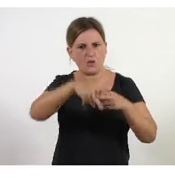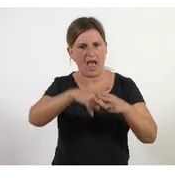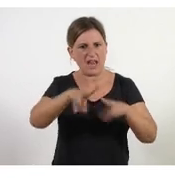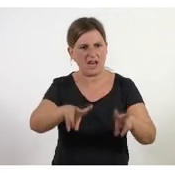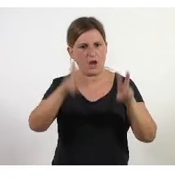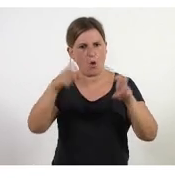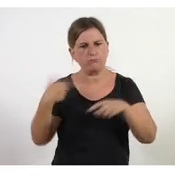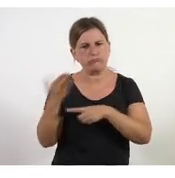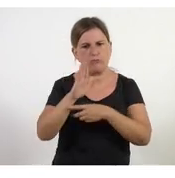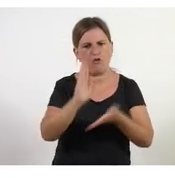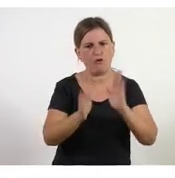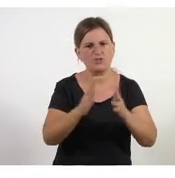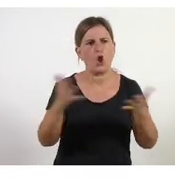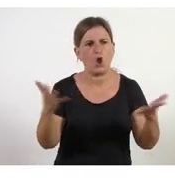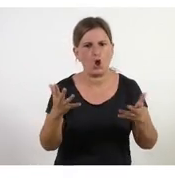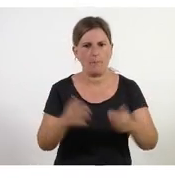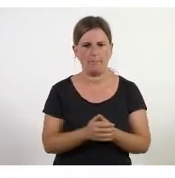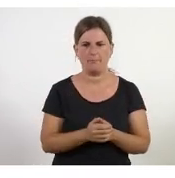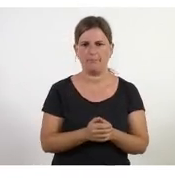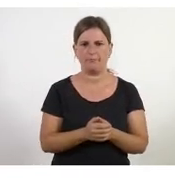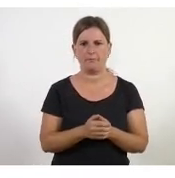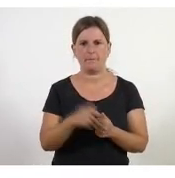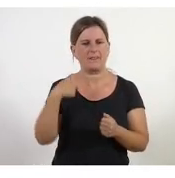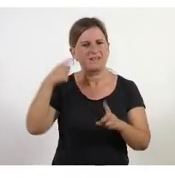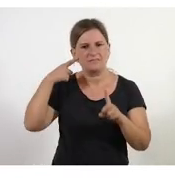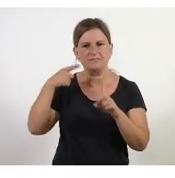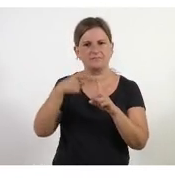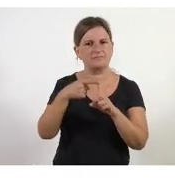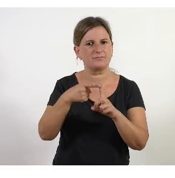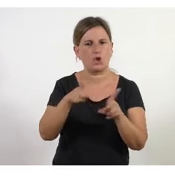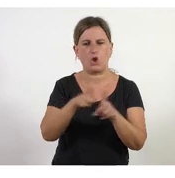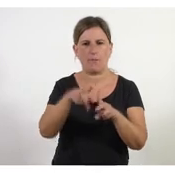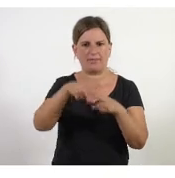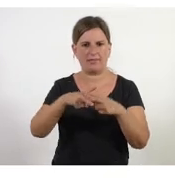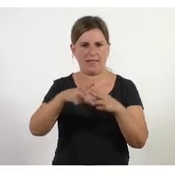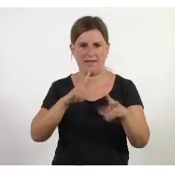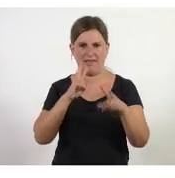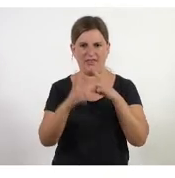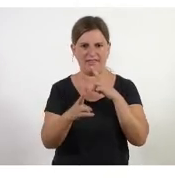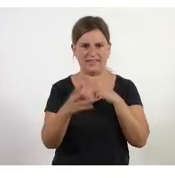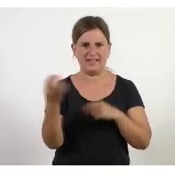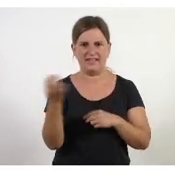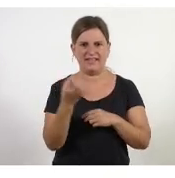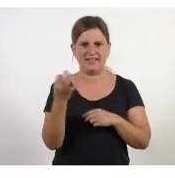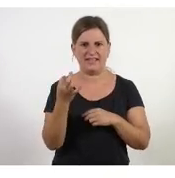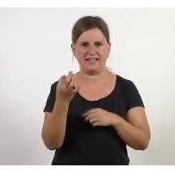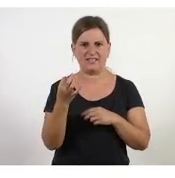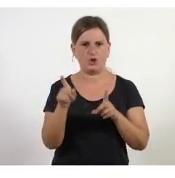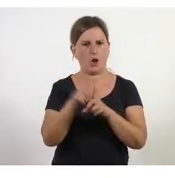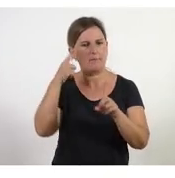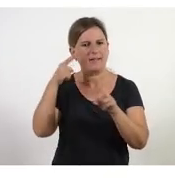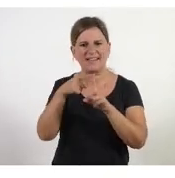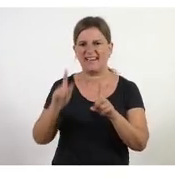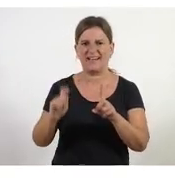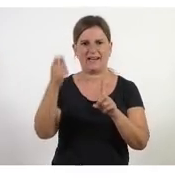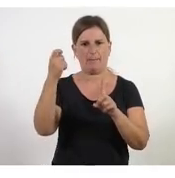Jo la centraria en un dels aspectes que hem comentat durant el taller, que és un dels reptes que tota